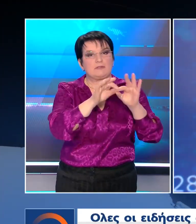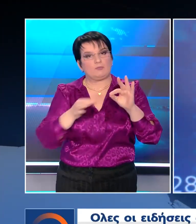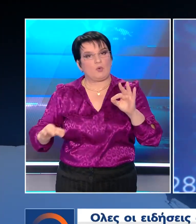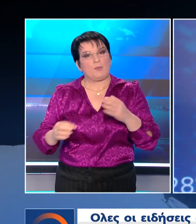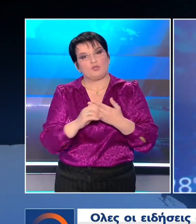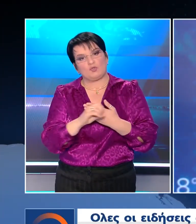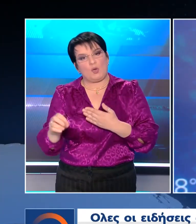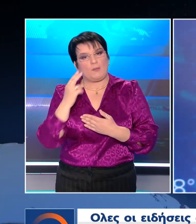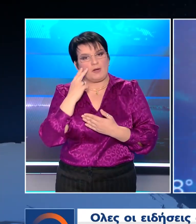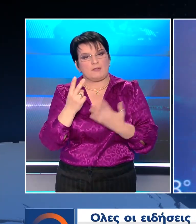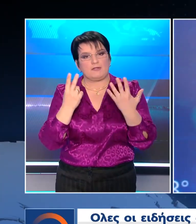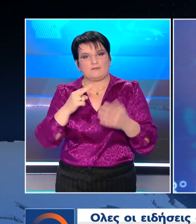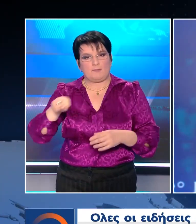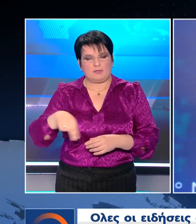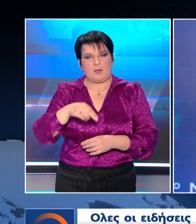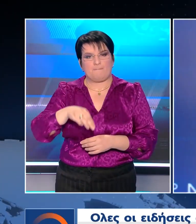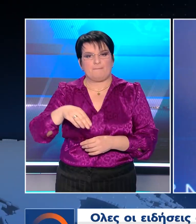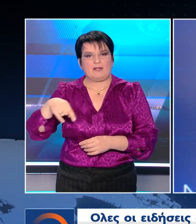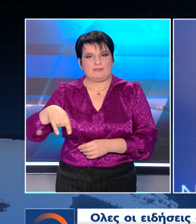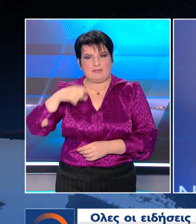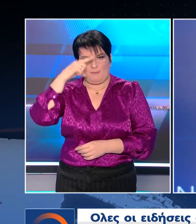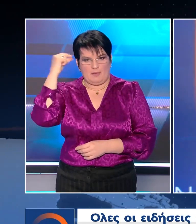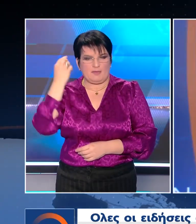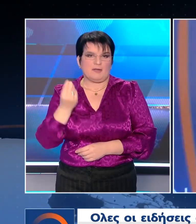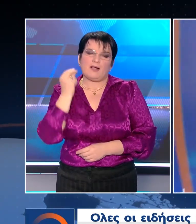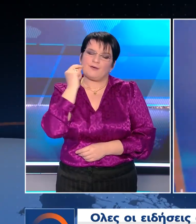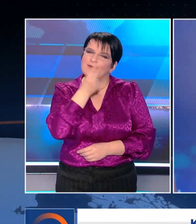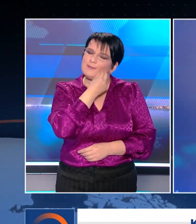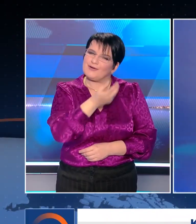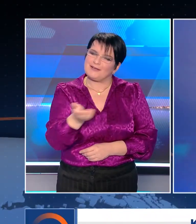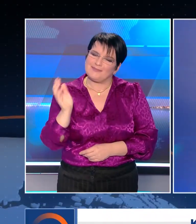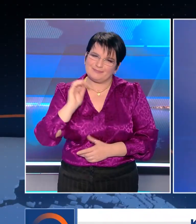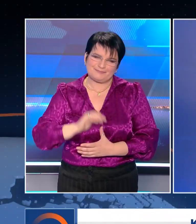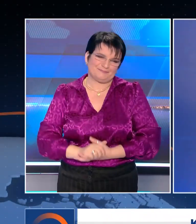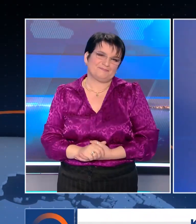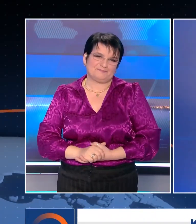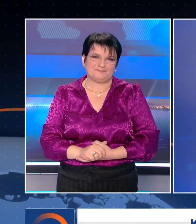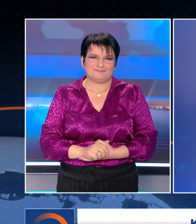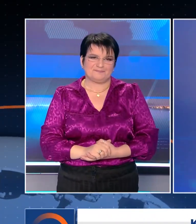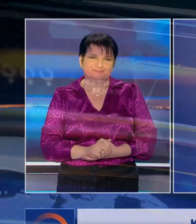αναλυτικά στο κεντρικό δελτίο ειδήσεων του Open στις 7 παρατέταρτο με τη Ματίνα Παπαδέα. Καλό απόγευμα σε όλους.